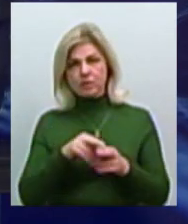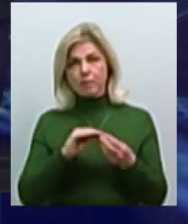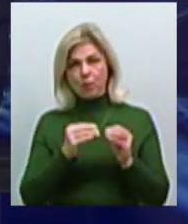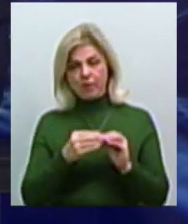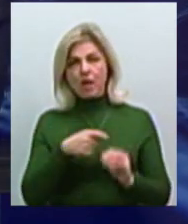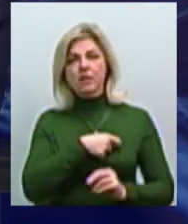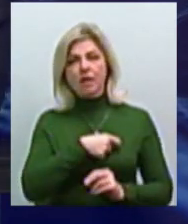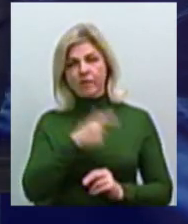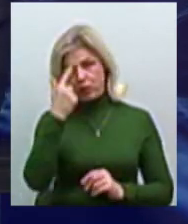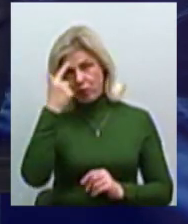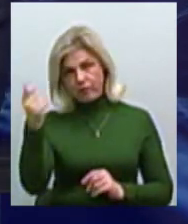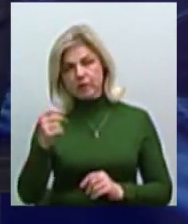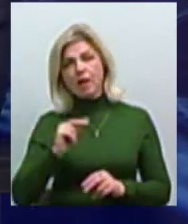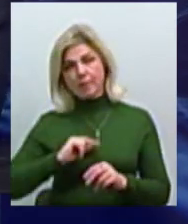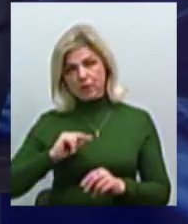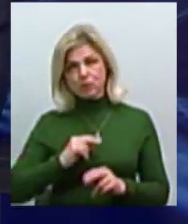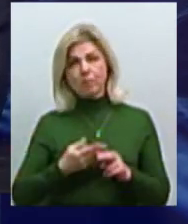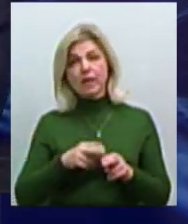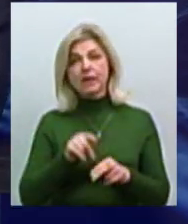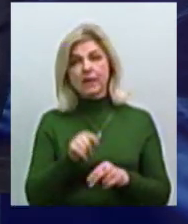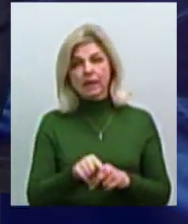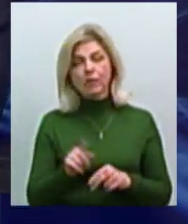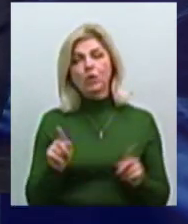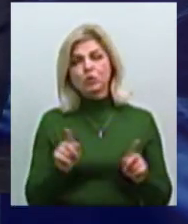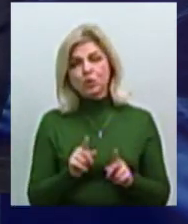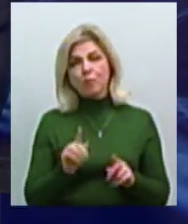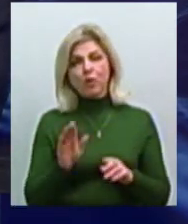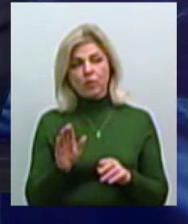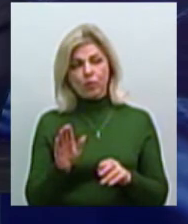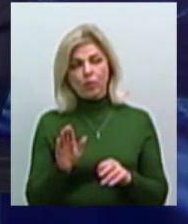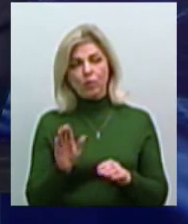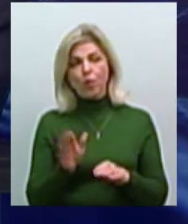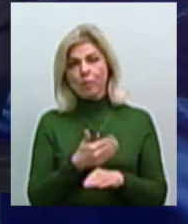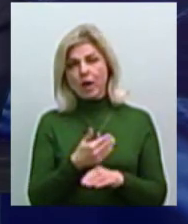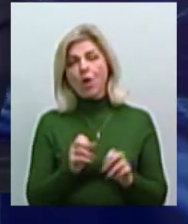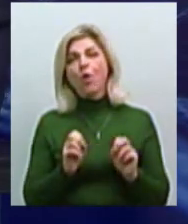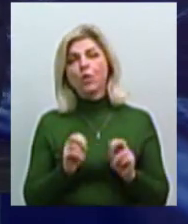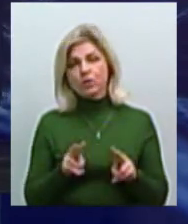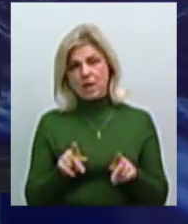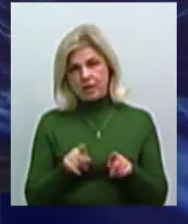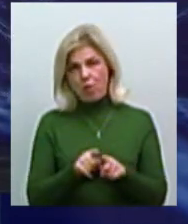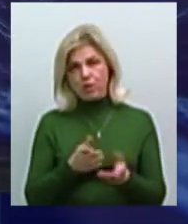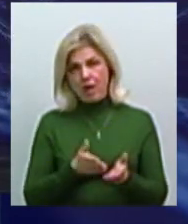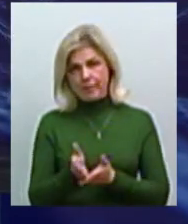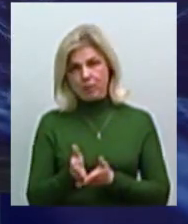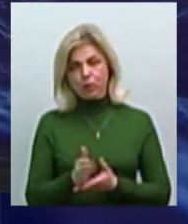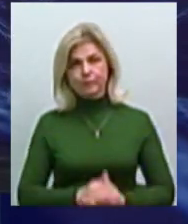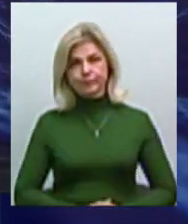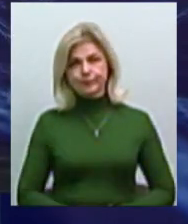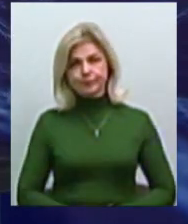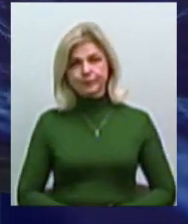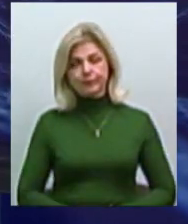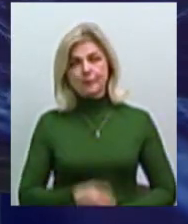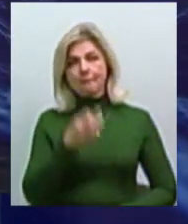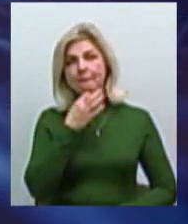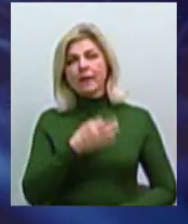вона доведена, працюємо над тим, щоб зняти ще і загрозу з цього напрямку. А скажіть, будь